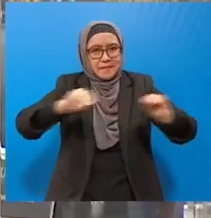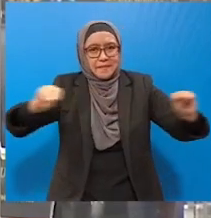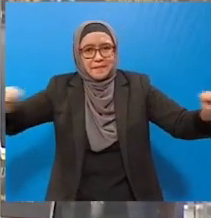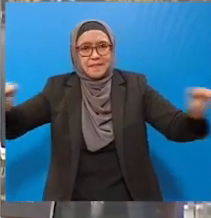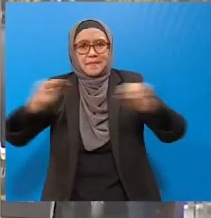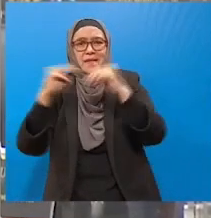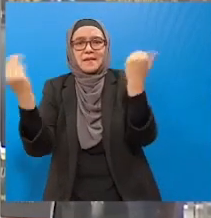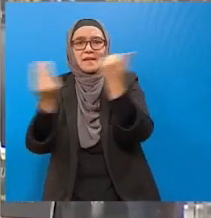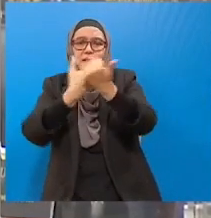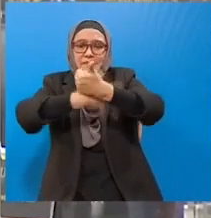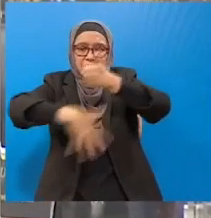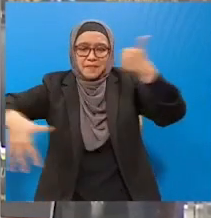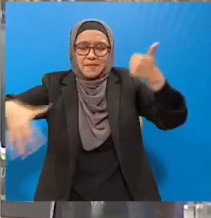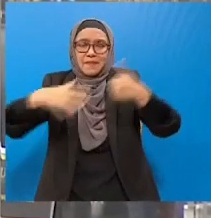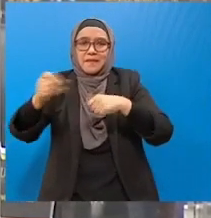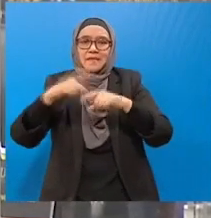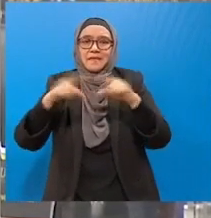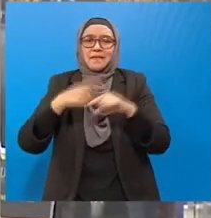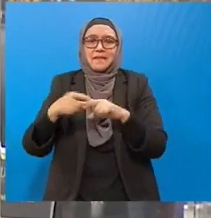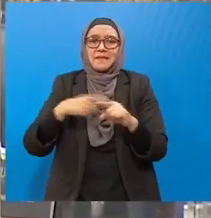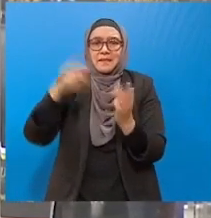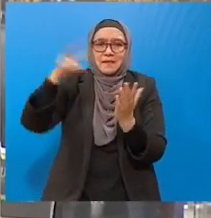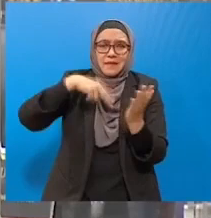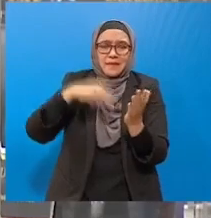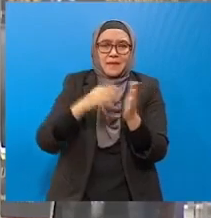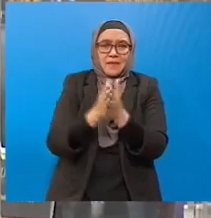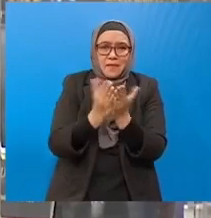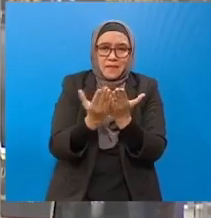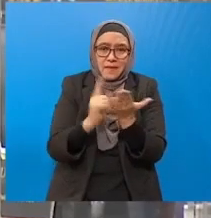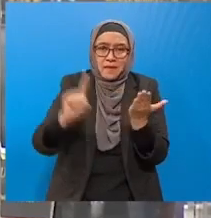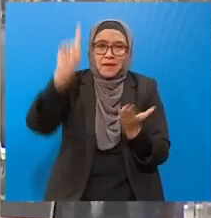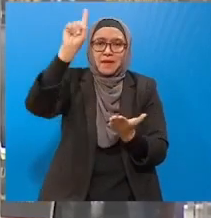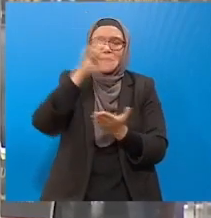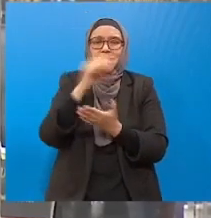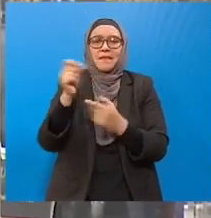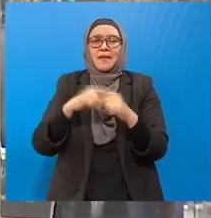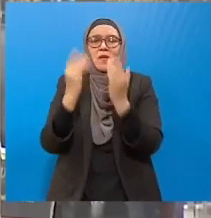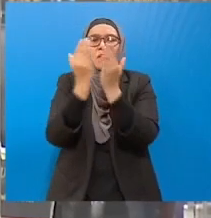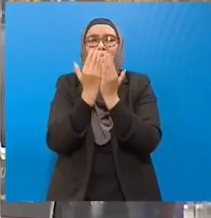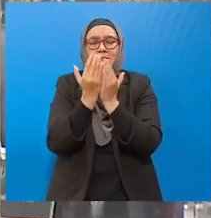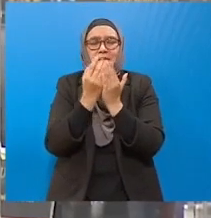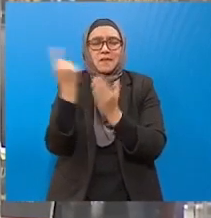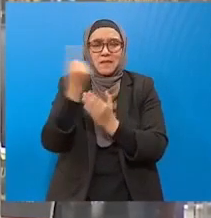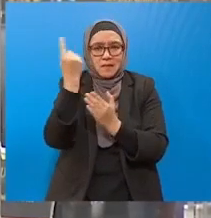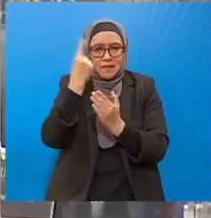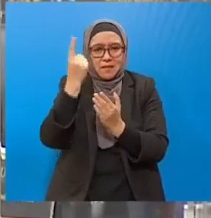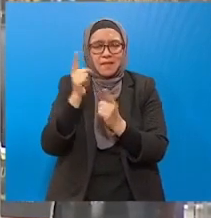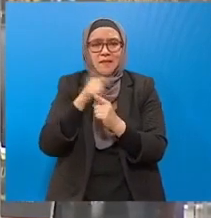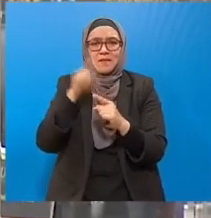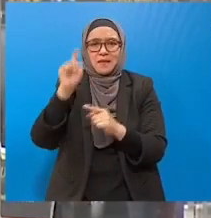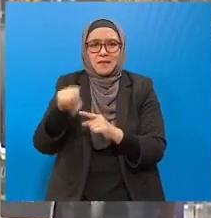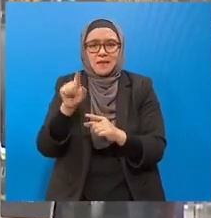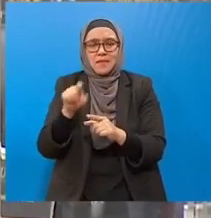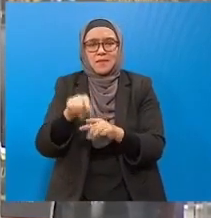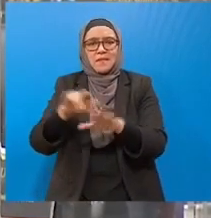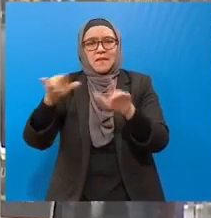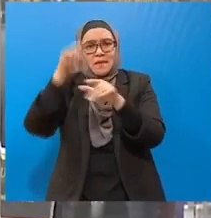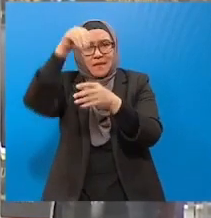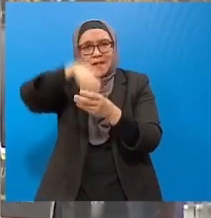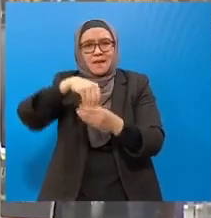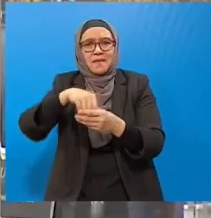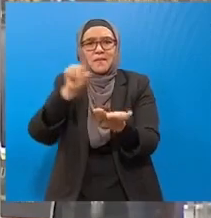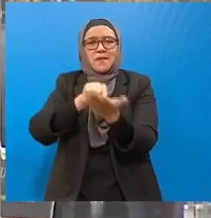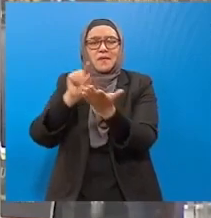selain program house bacaan ayat suci Alquran doa perlu di sintesa dimainkan di media-media utama seperti bidang review